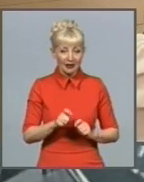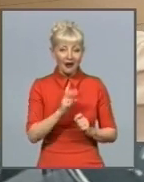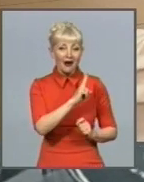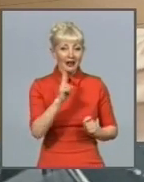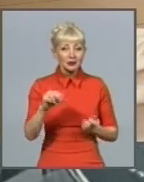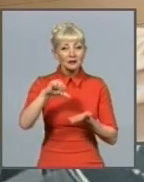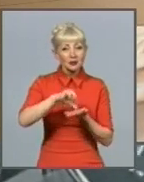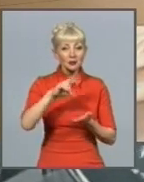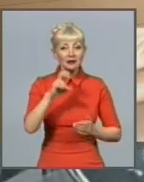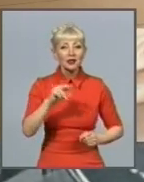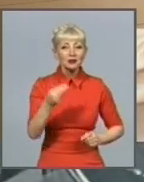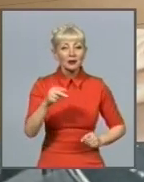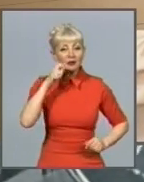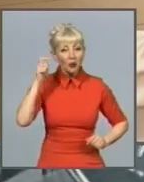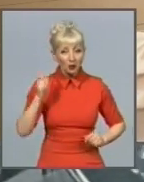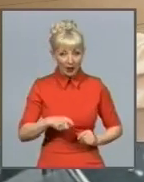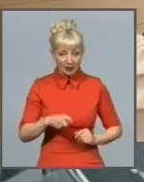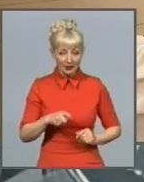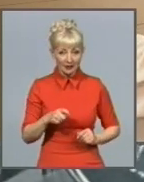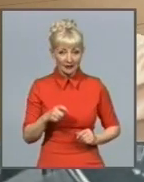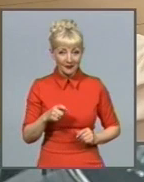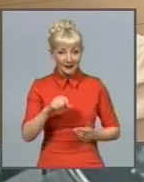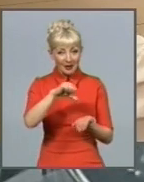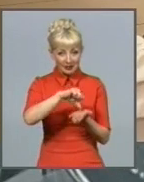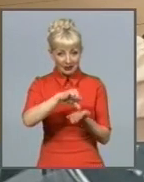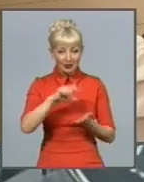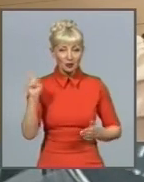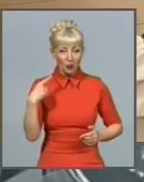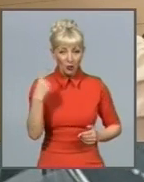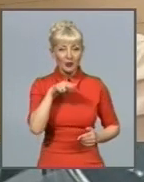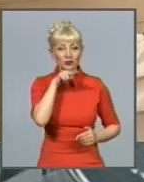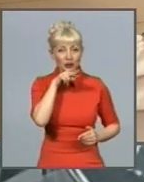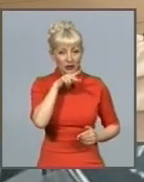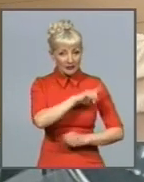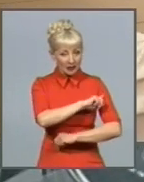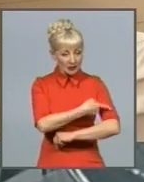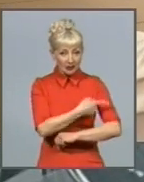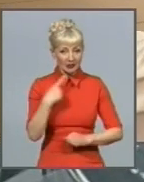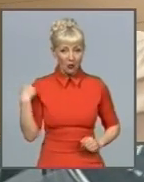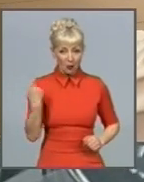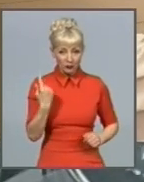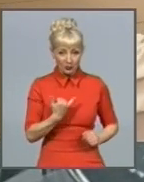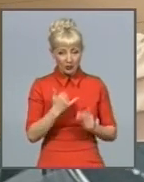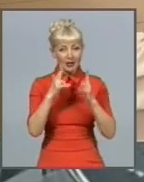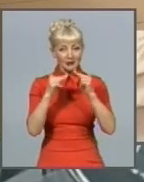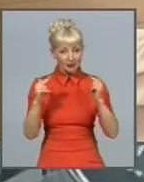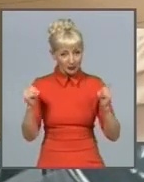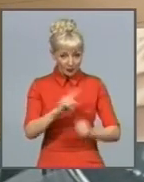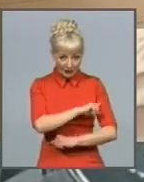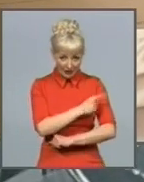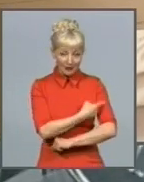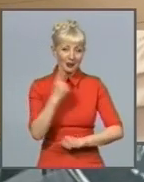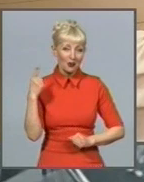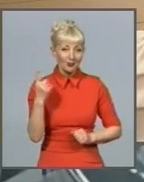чемпионатах Украины. Представляют область Черниговская, сильная область у нас, Днепропетровская сильная область, ну и Харьковская, конечно,